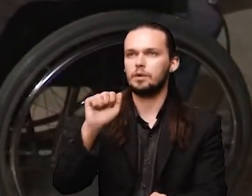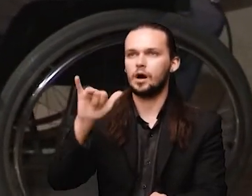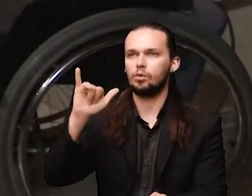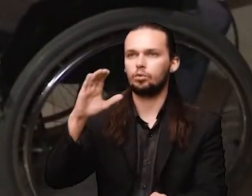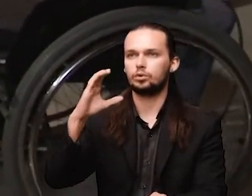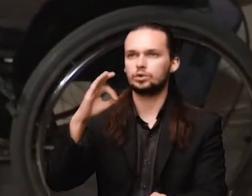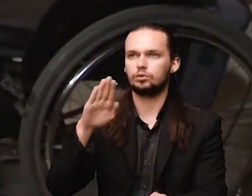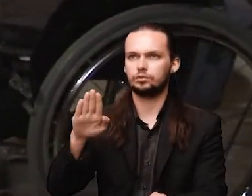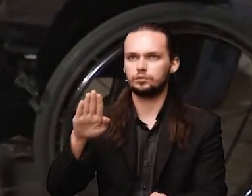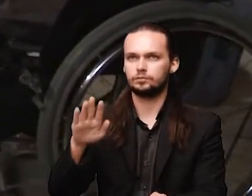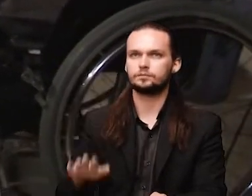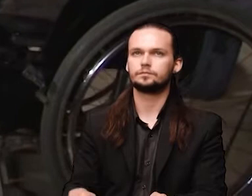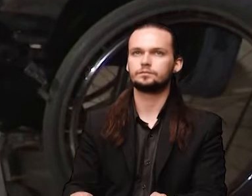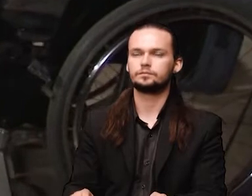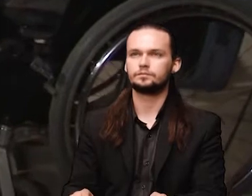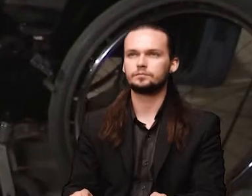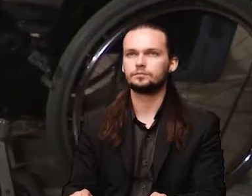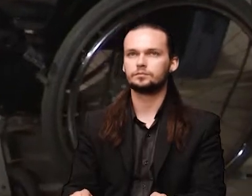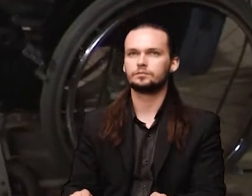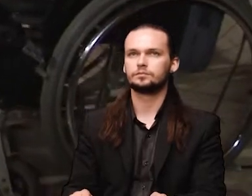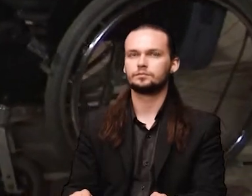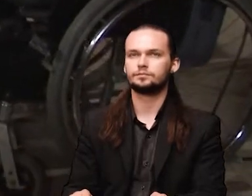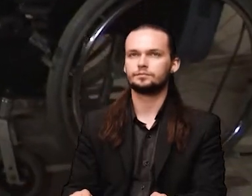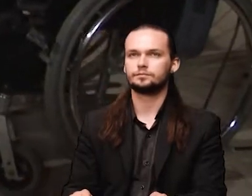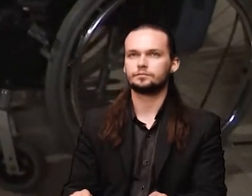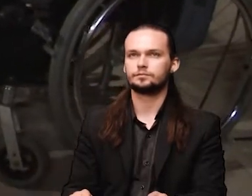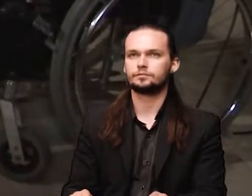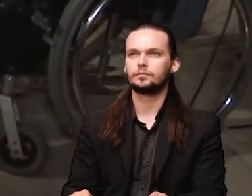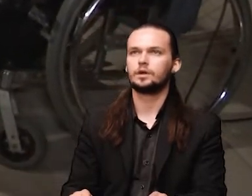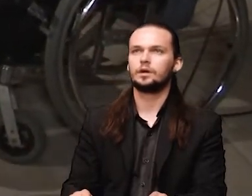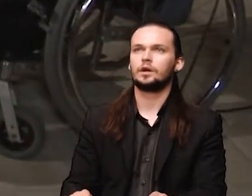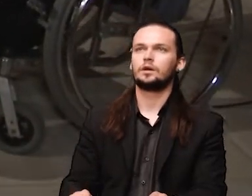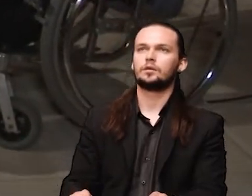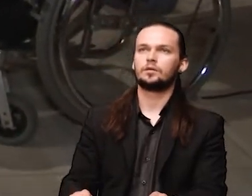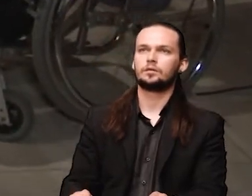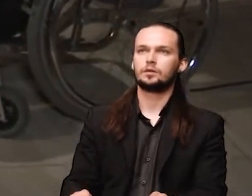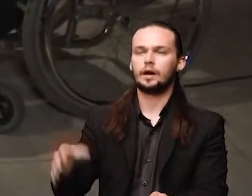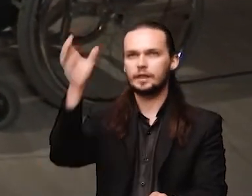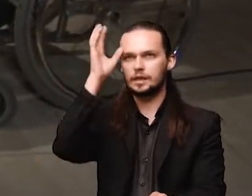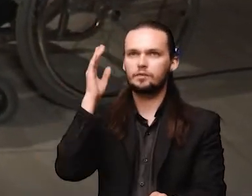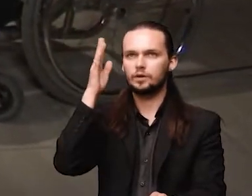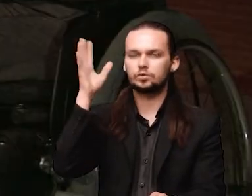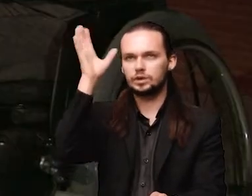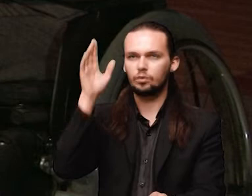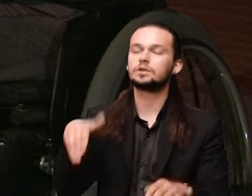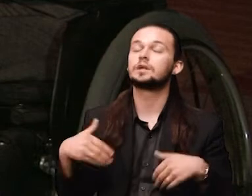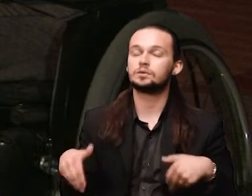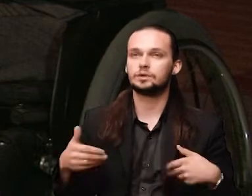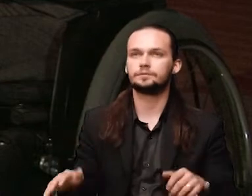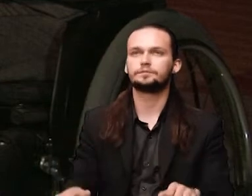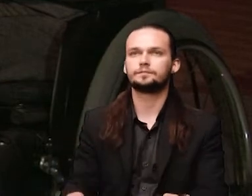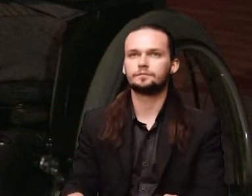и Юрий Баусов, помощник ректора Московского городского психолого-педагогического университета, кандидат философских наук. День